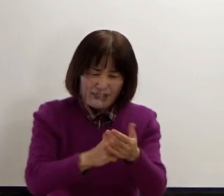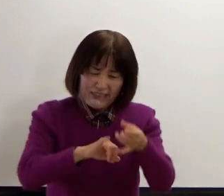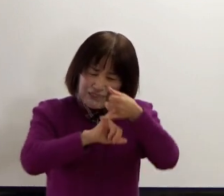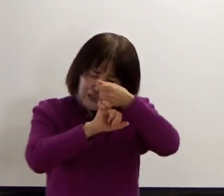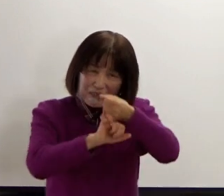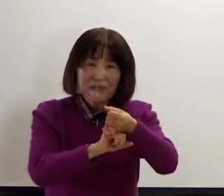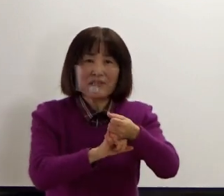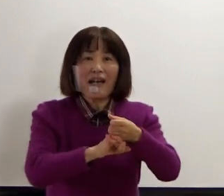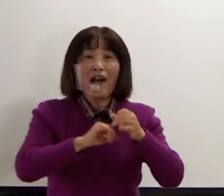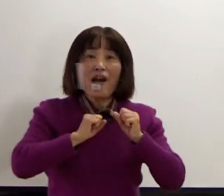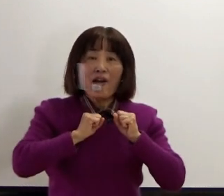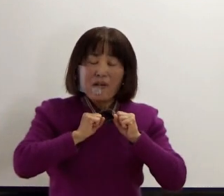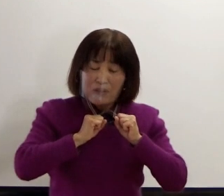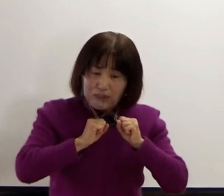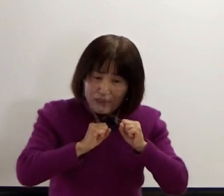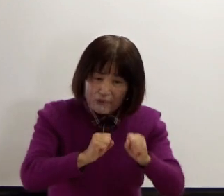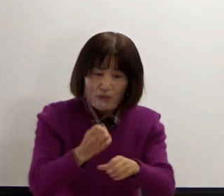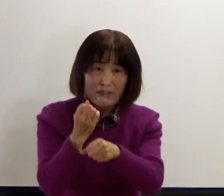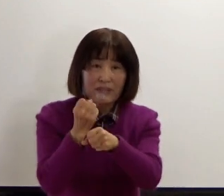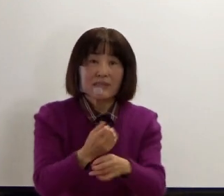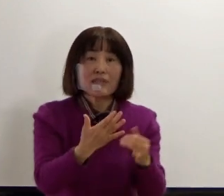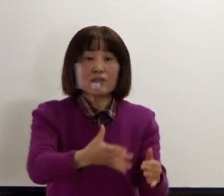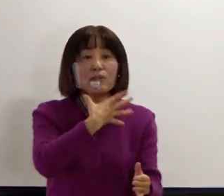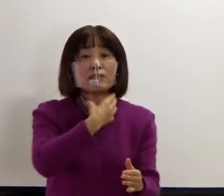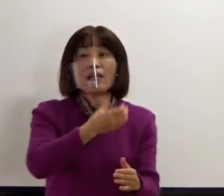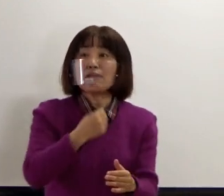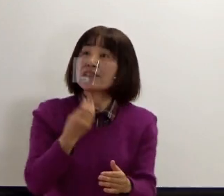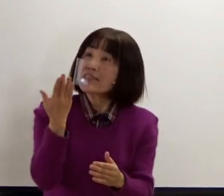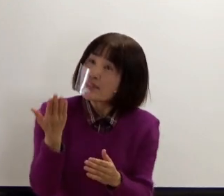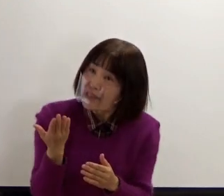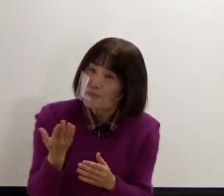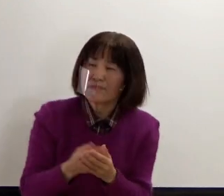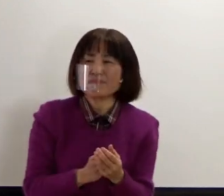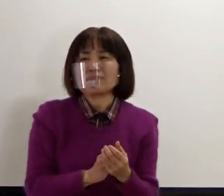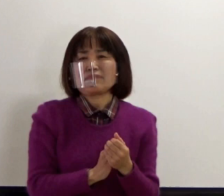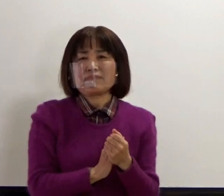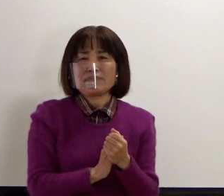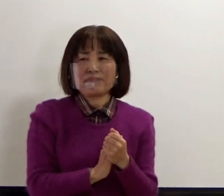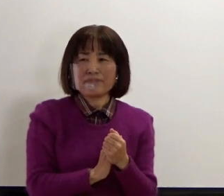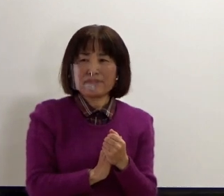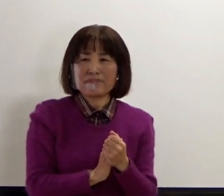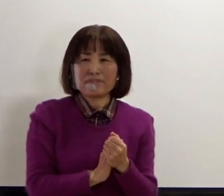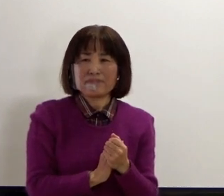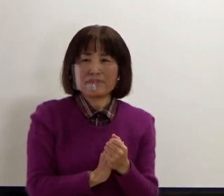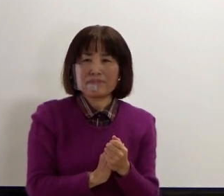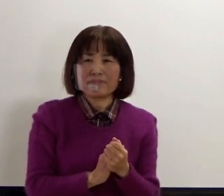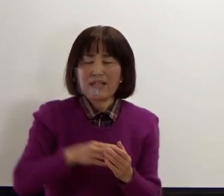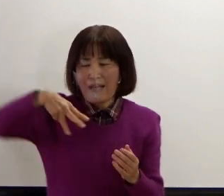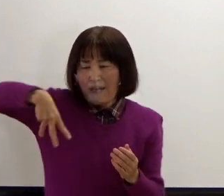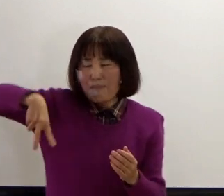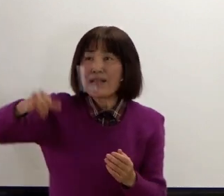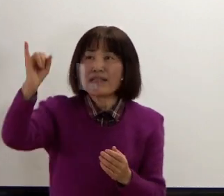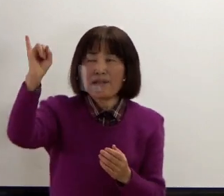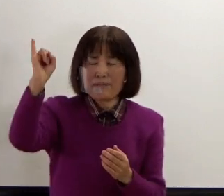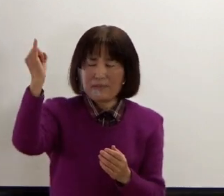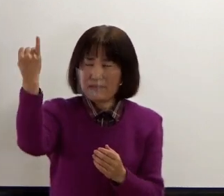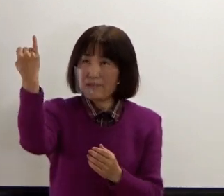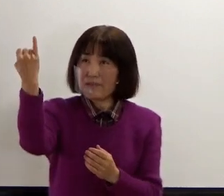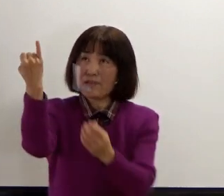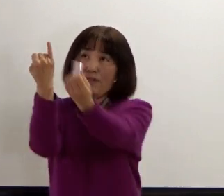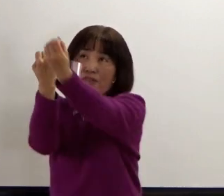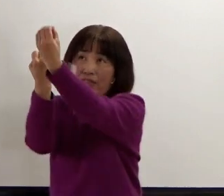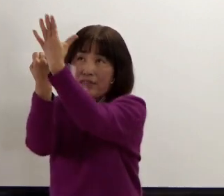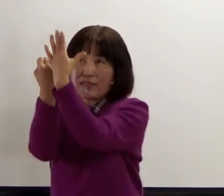ベトは語るわけであります。さっきもちょっと言いましたけど、マリアのにお告げがあったのはエリサベトに対